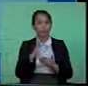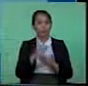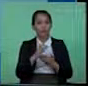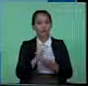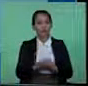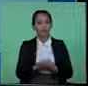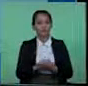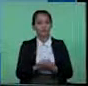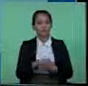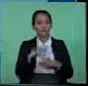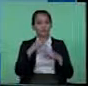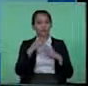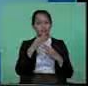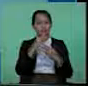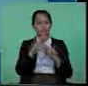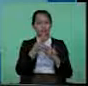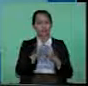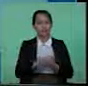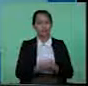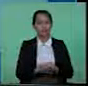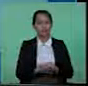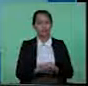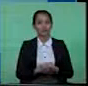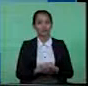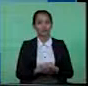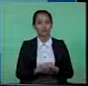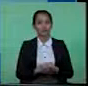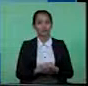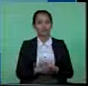ko'paytiramiz. Diqqat bilan tinglang. Demak,